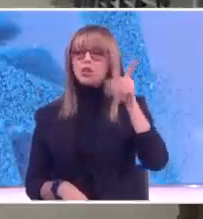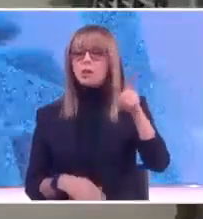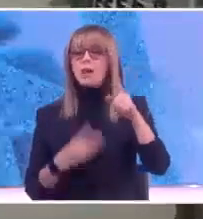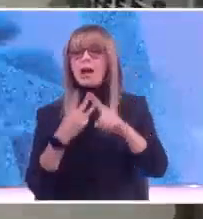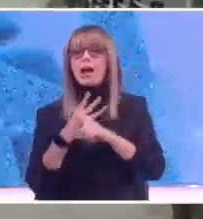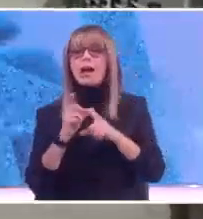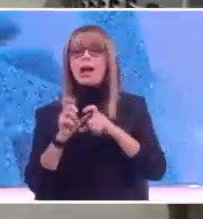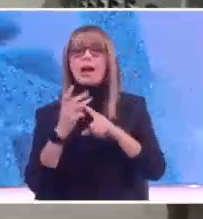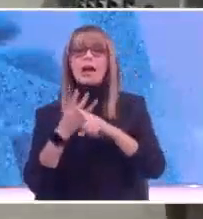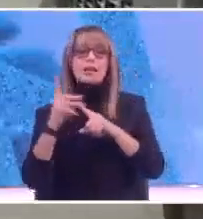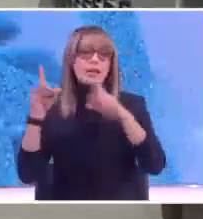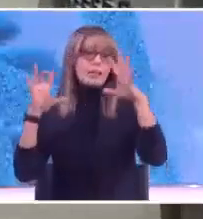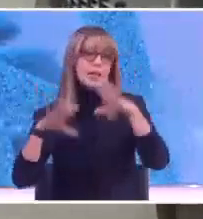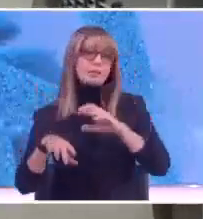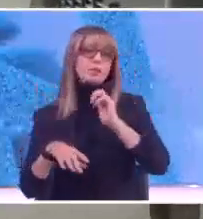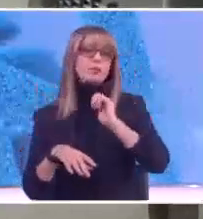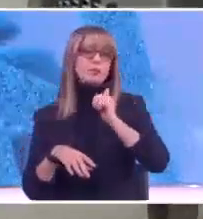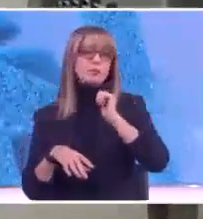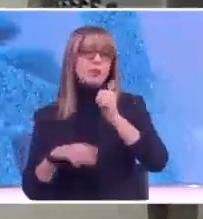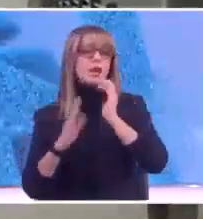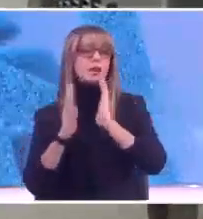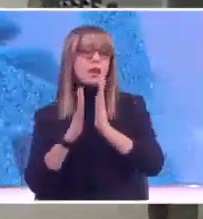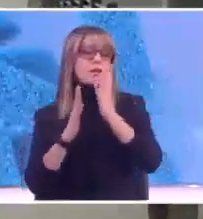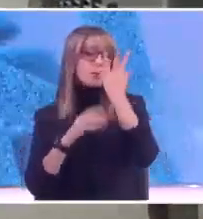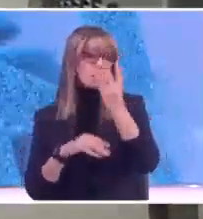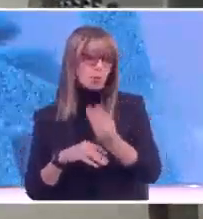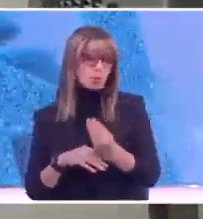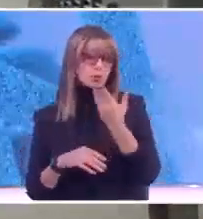bölgesine gelecek yağış günlerdir etkili olan